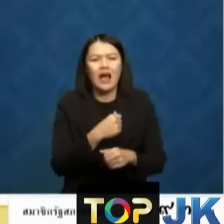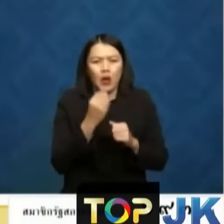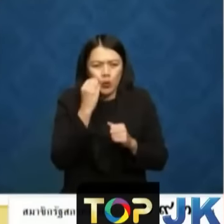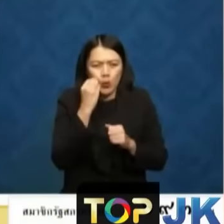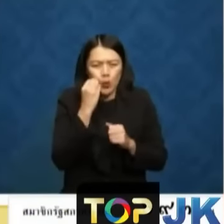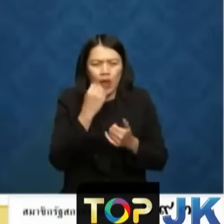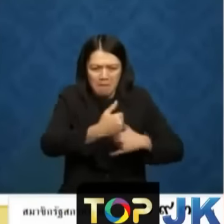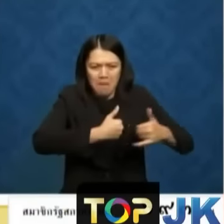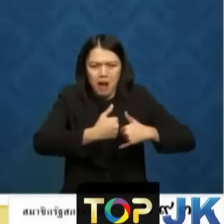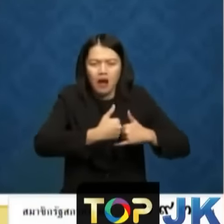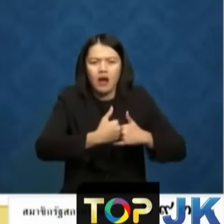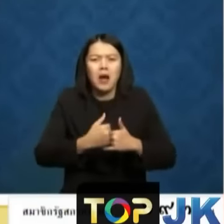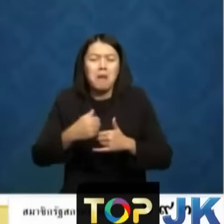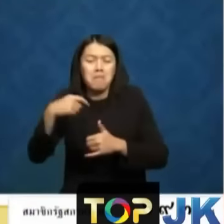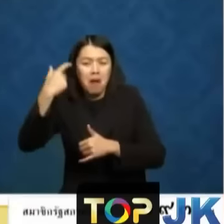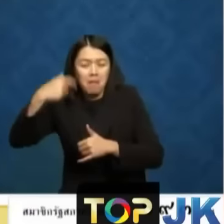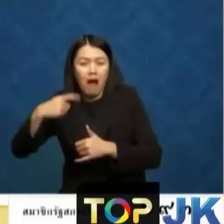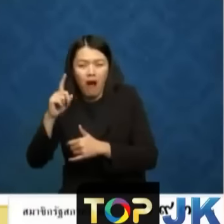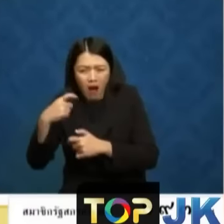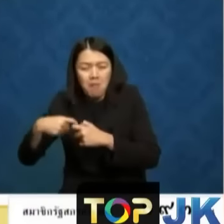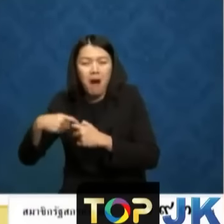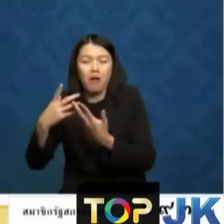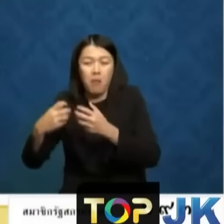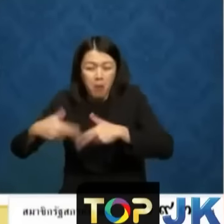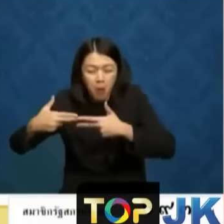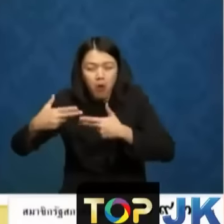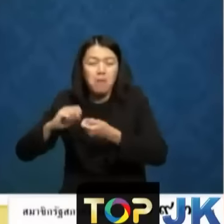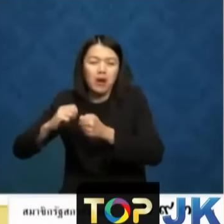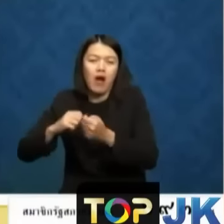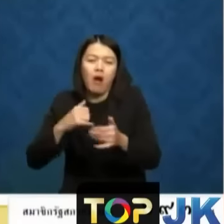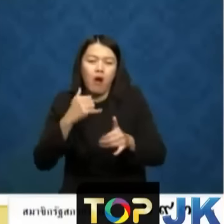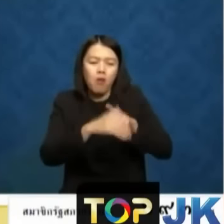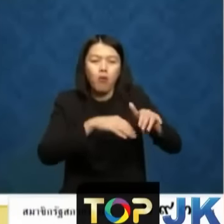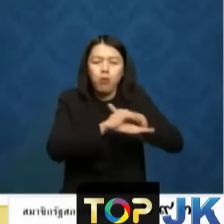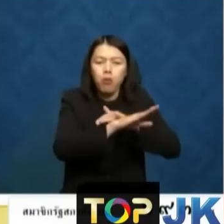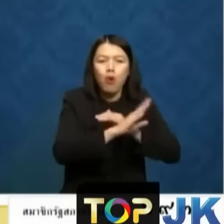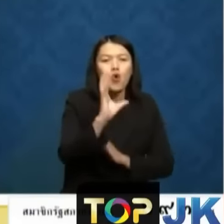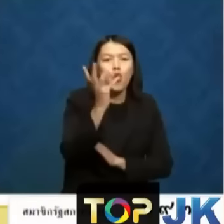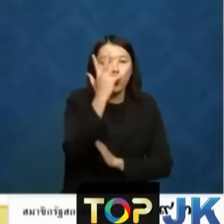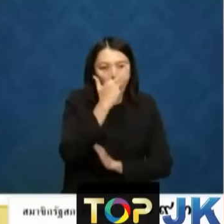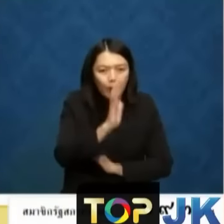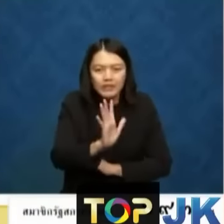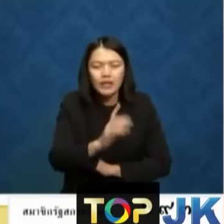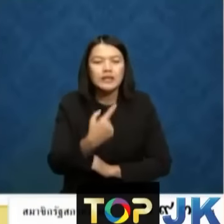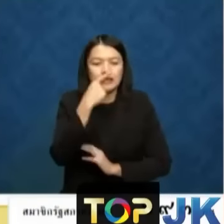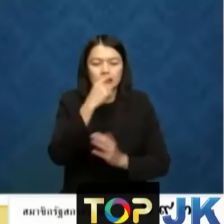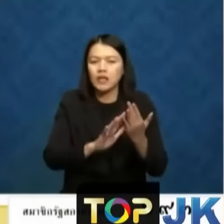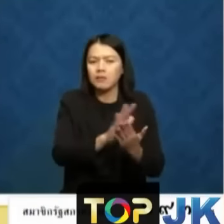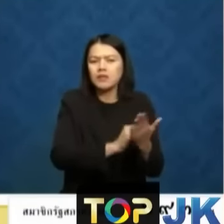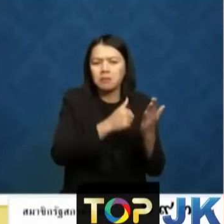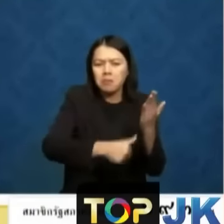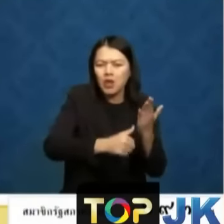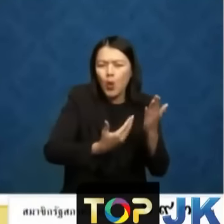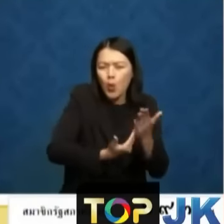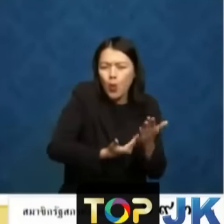ไม่อยากมาที่นี่หรอกค่ะถ้าเขาไม่มีความจำเป็นนะคะท่านประธานคะดิฉันไม่ได้เป็นคนโลกสวยหรือคิดว่าประเทศของเรานั้นเก็บภาษีได้ร่ำ